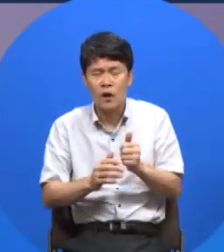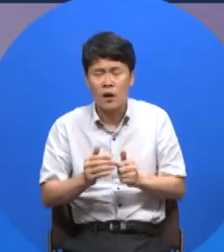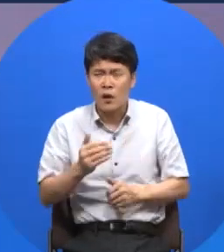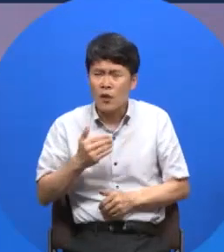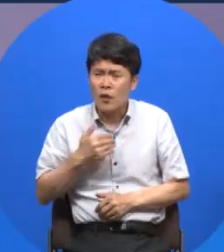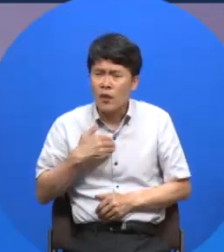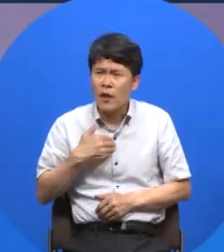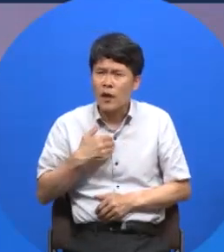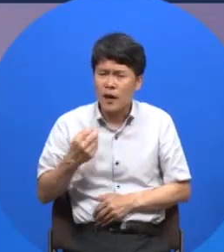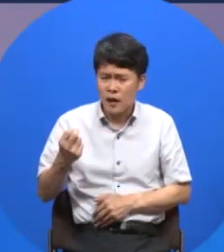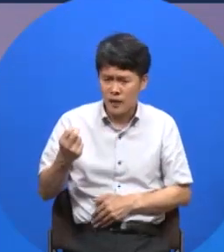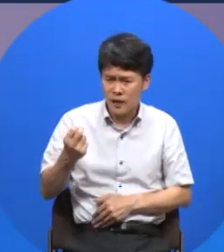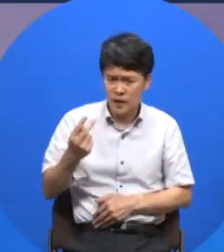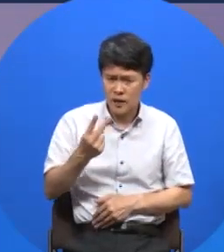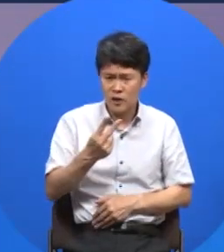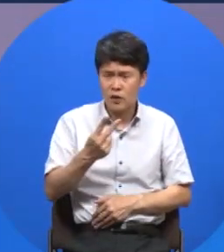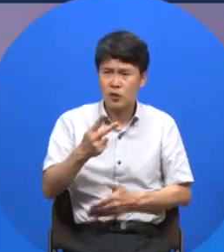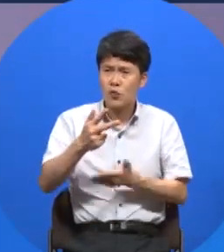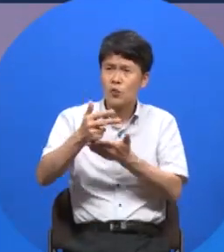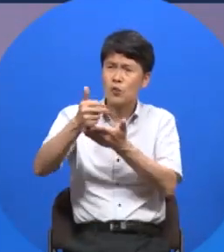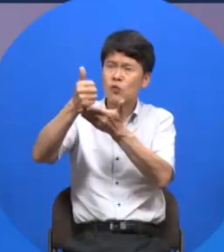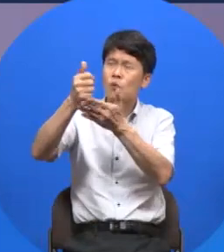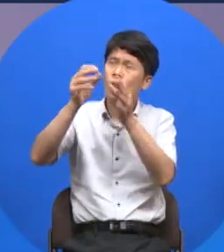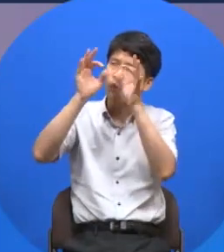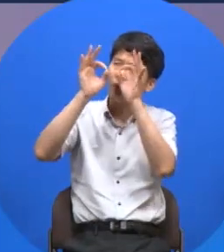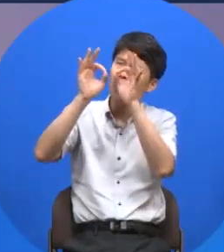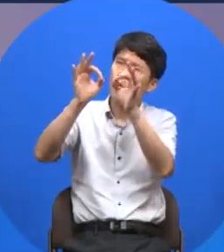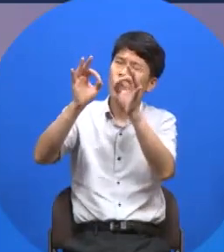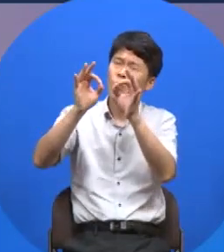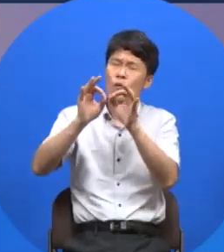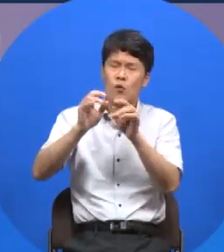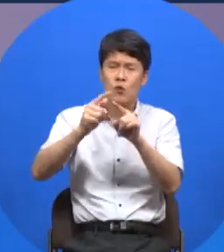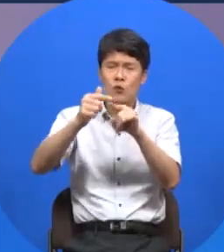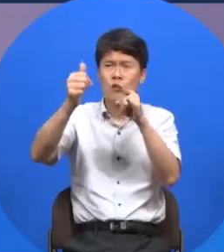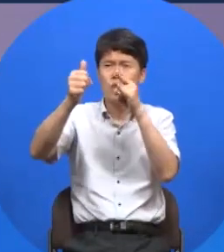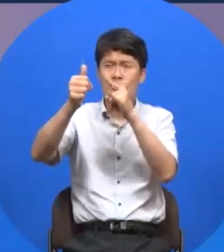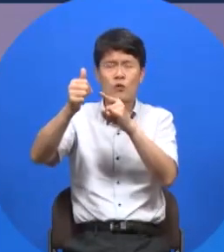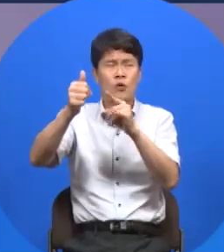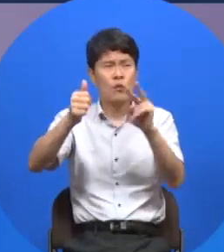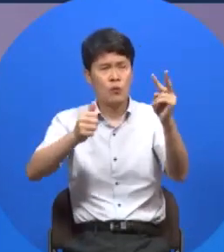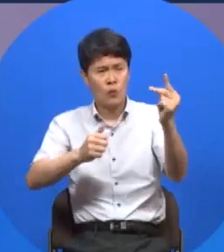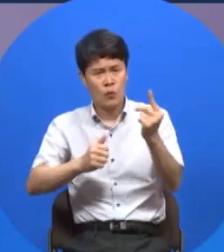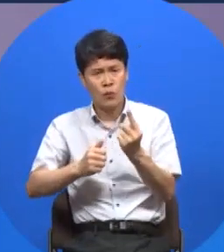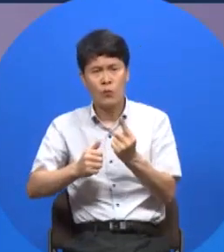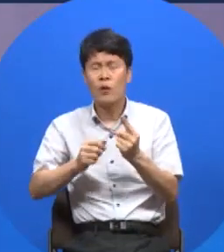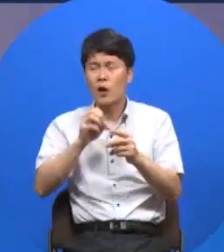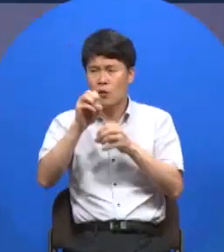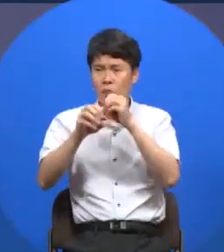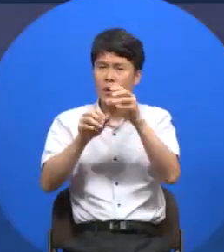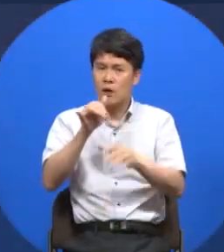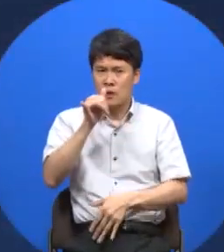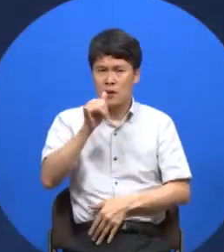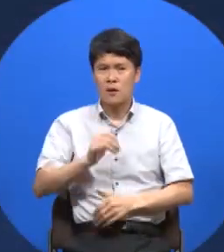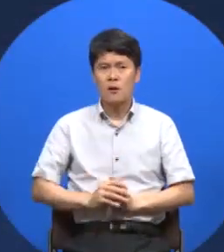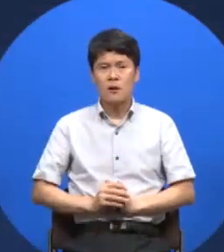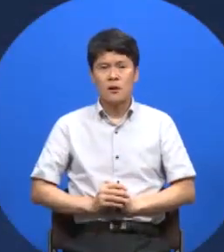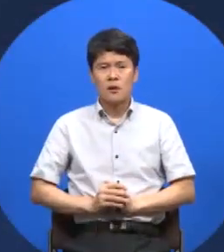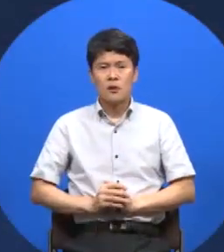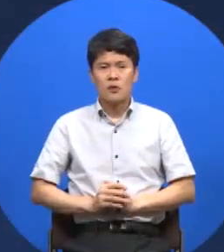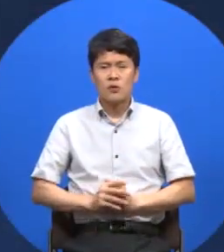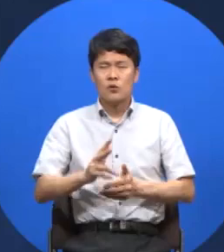내가 다시 주님을 바라보고 주께로 온다라고 고백하고 있는 것입니다.